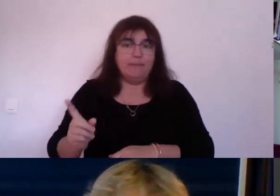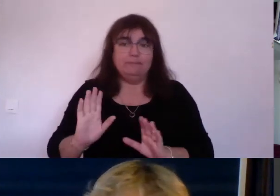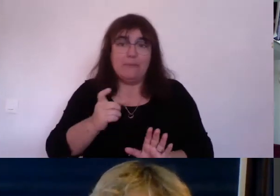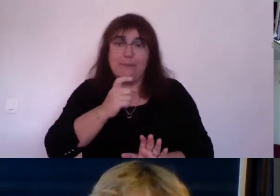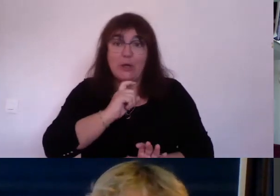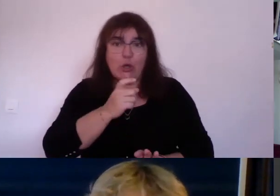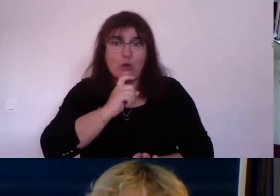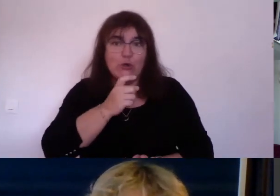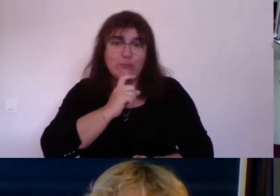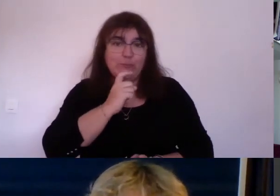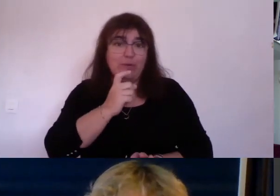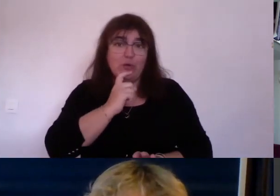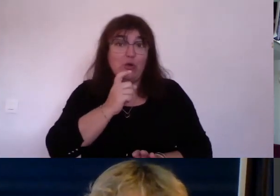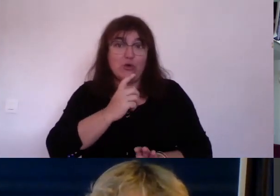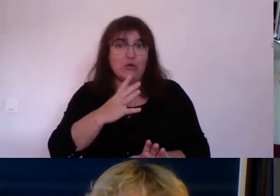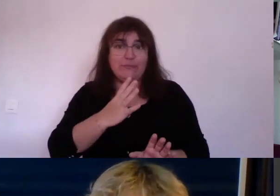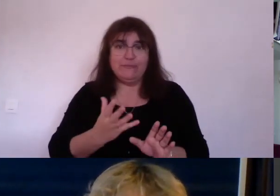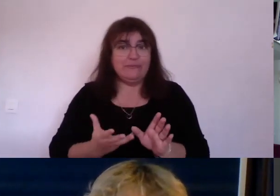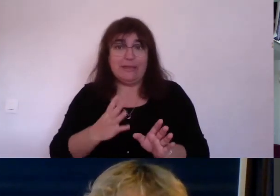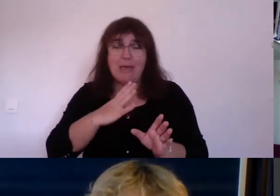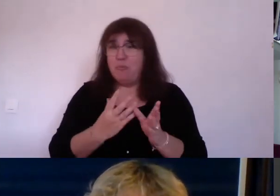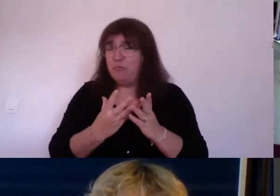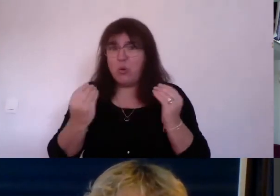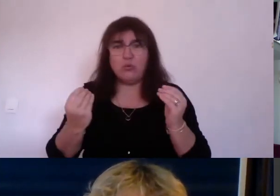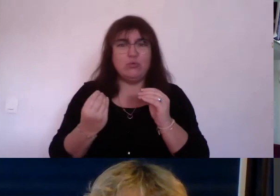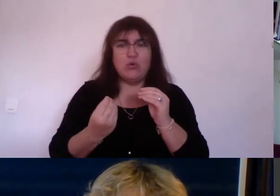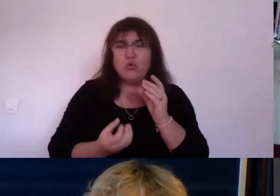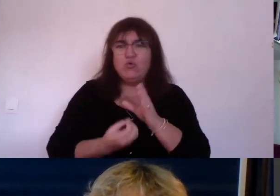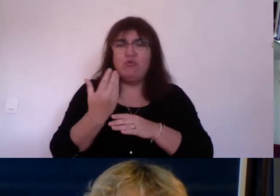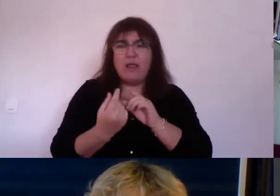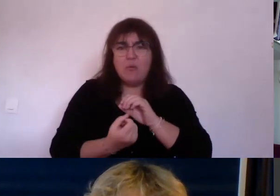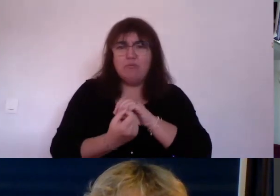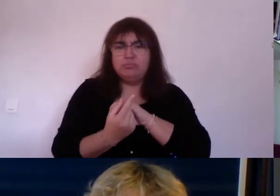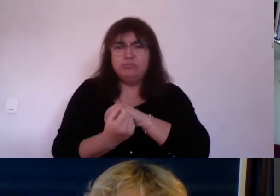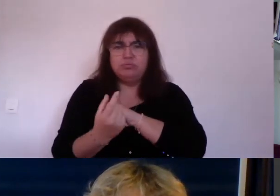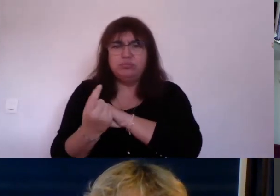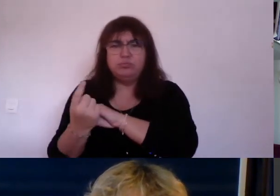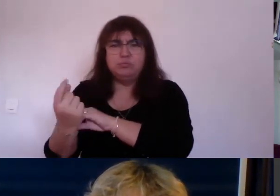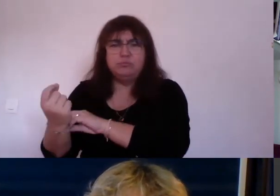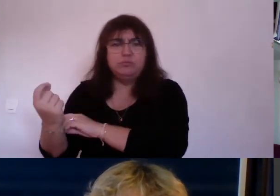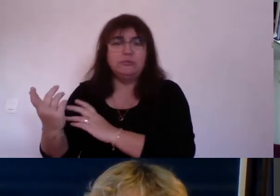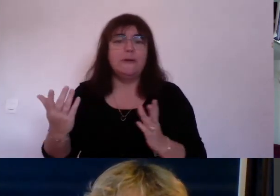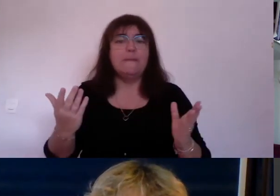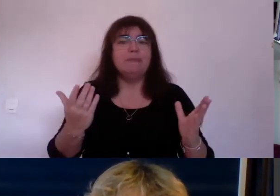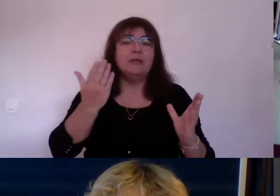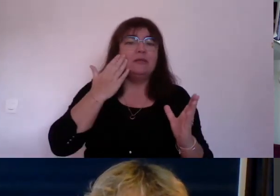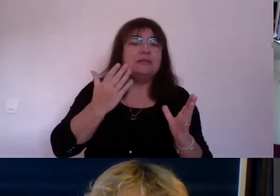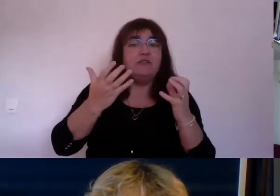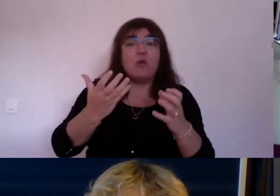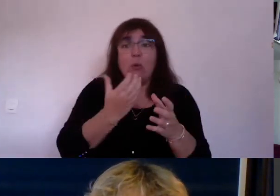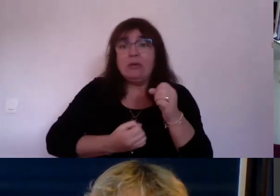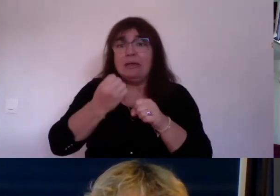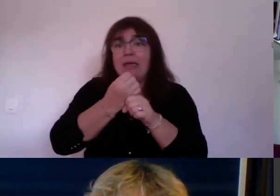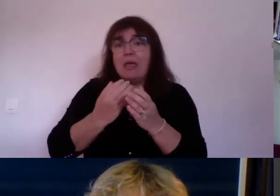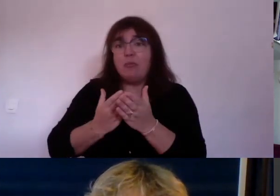il y a tellement, les choses sont mouvantes en ce moment, il y a tellement de choses, il n'existe pas encore une plateforme qui puisse tout regrouper. Donc si vous voulez mettre ce type de projet en place, le